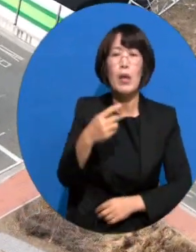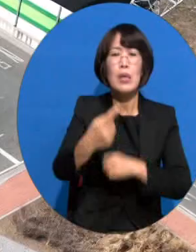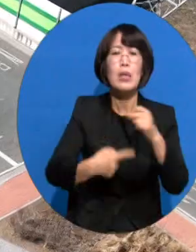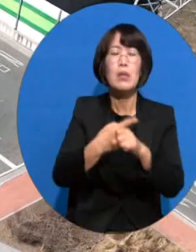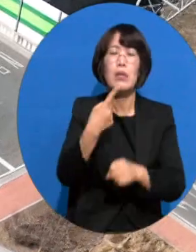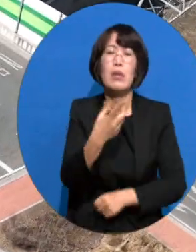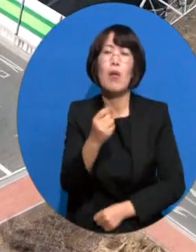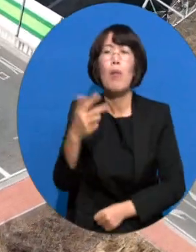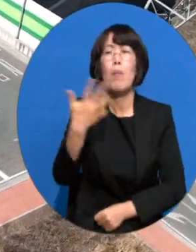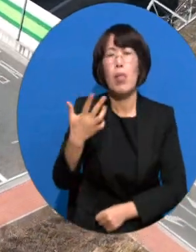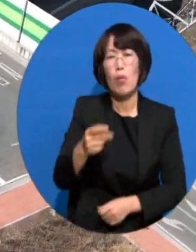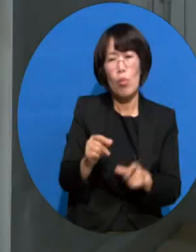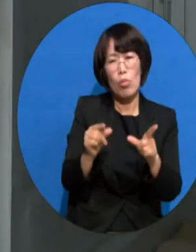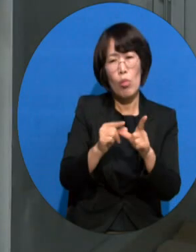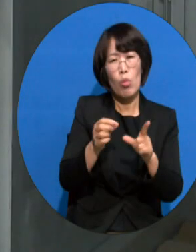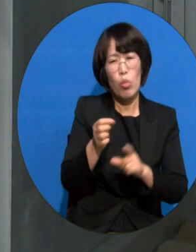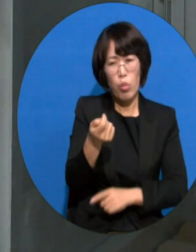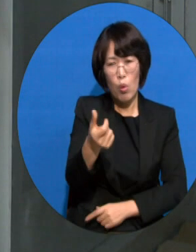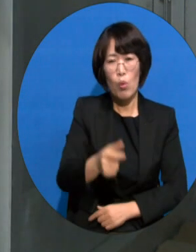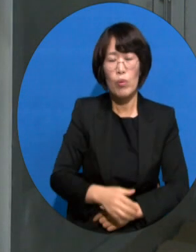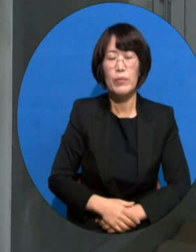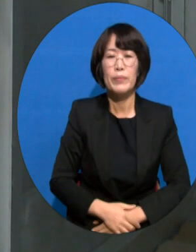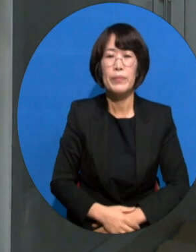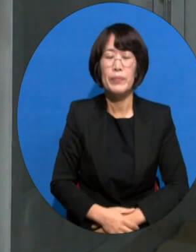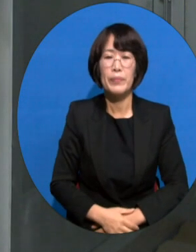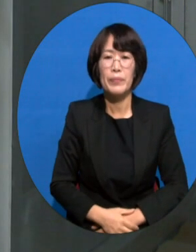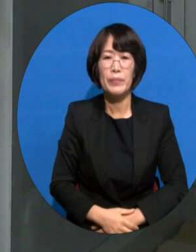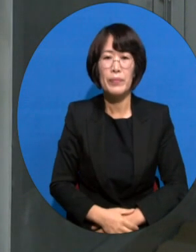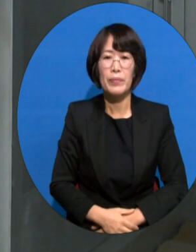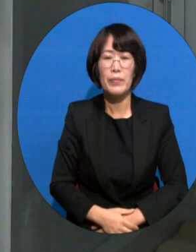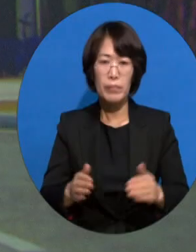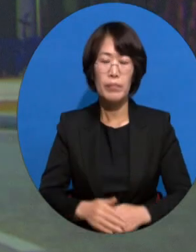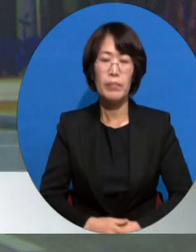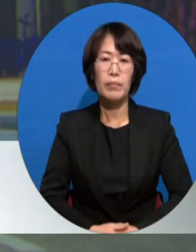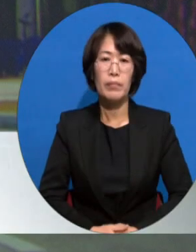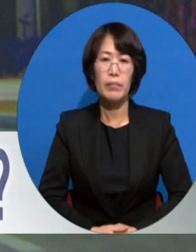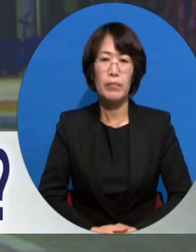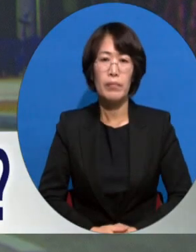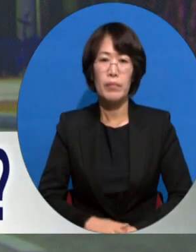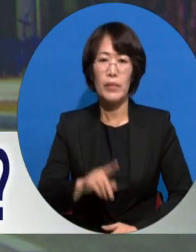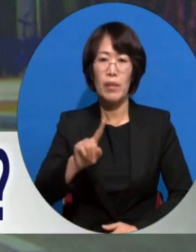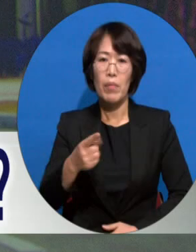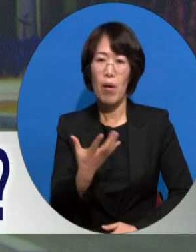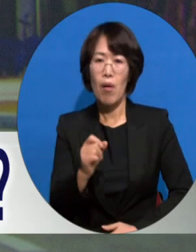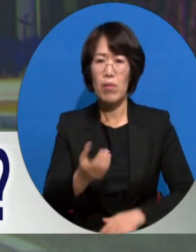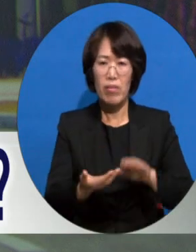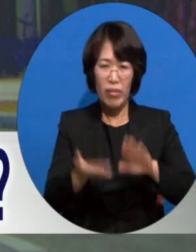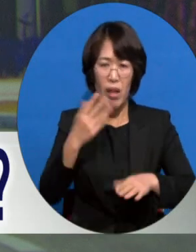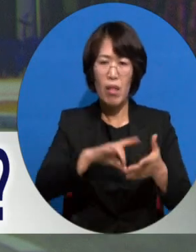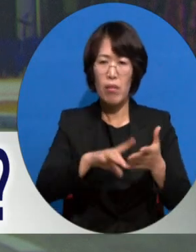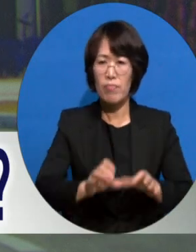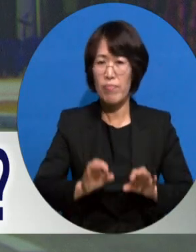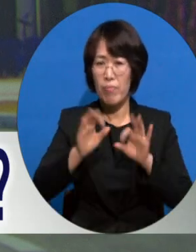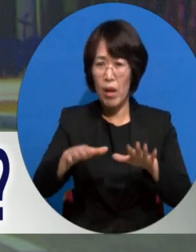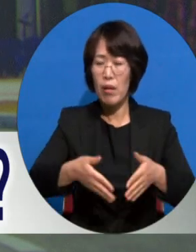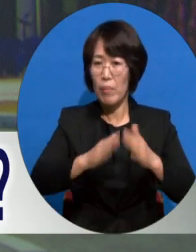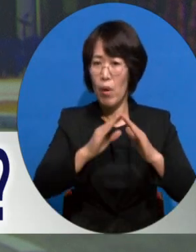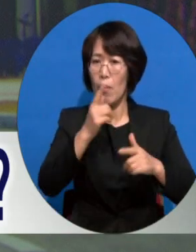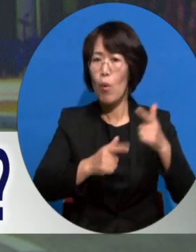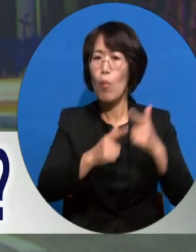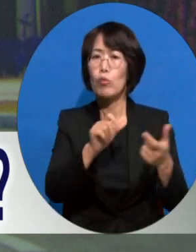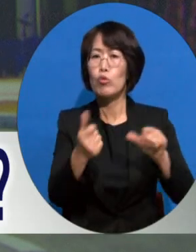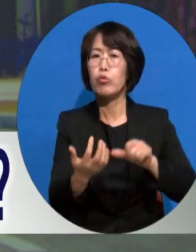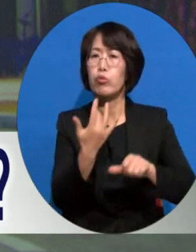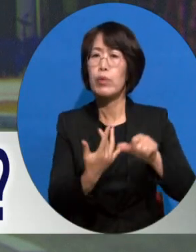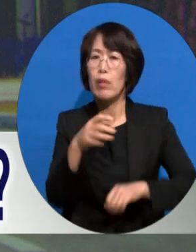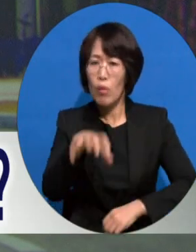1억 8천만 원에 불과합니다. MBC 뉴스 박종호입니다. 100억 원 이상의 혈세를 투입해 만든 목포